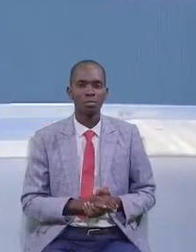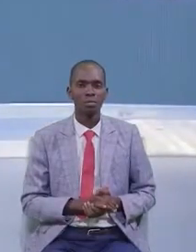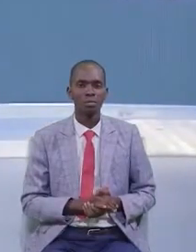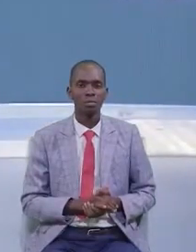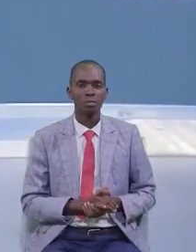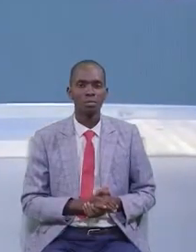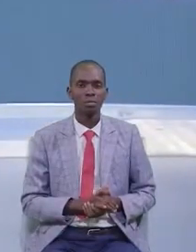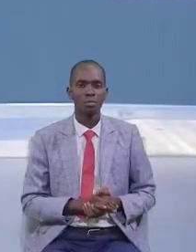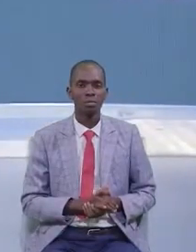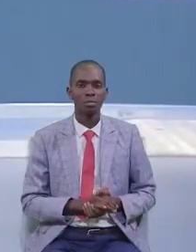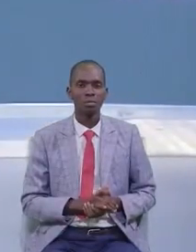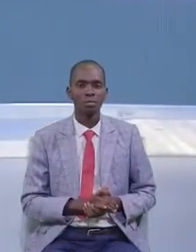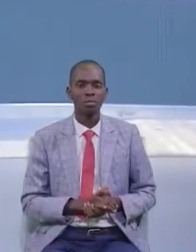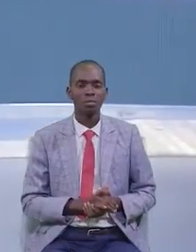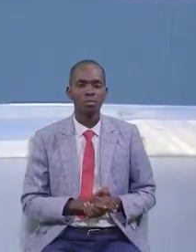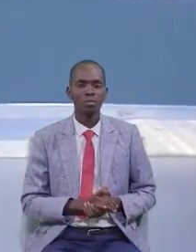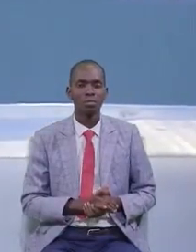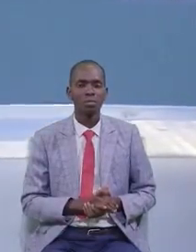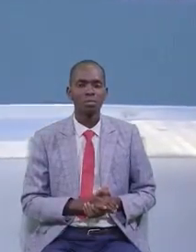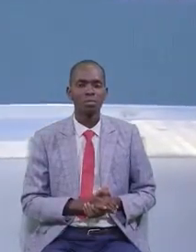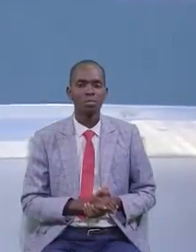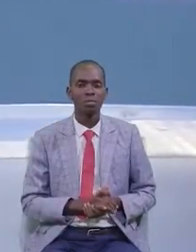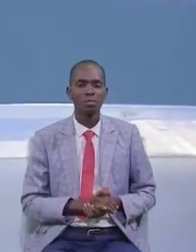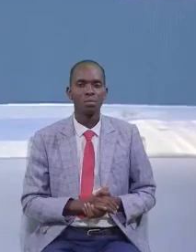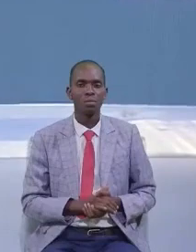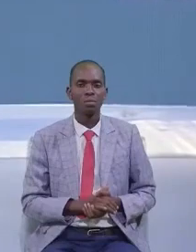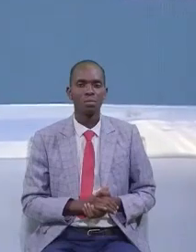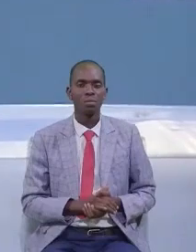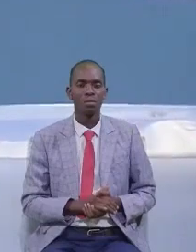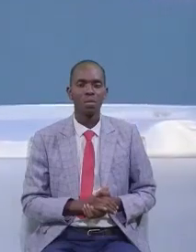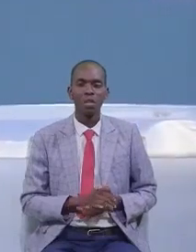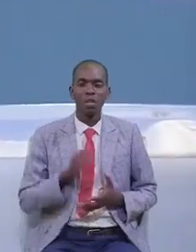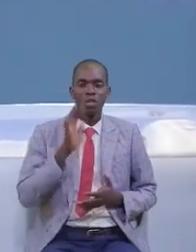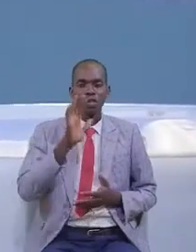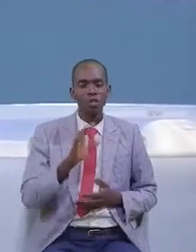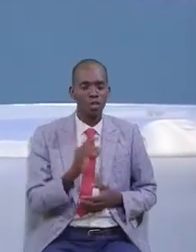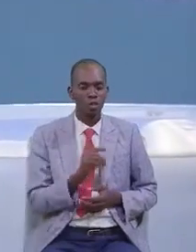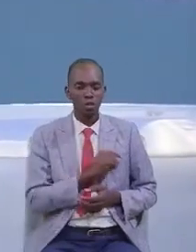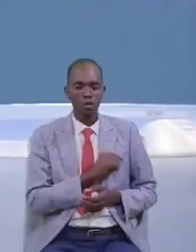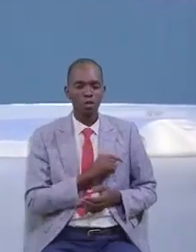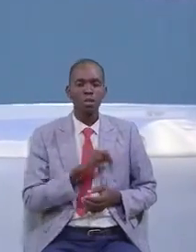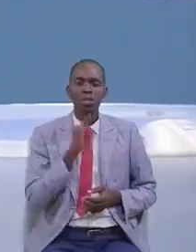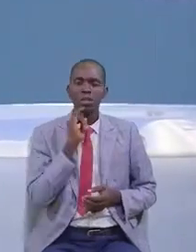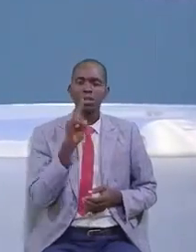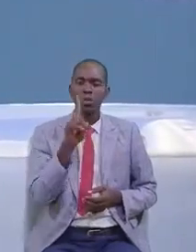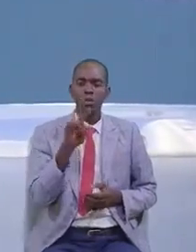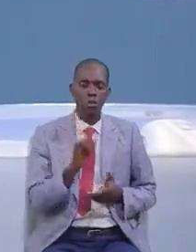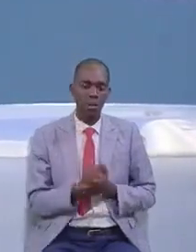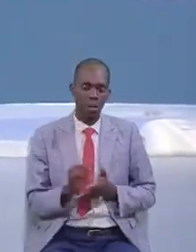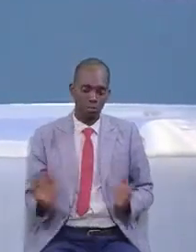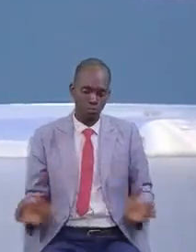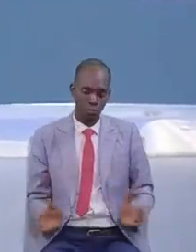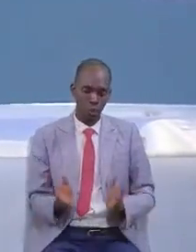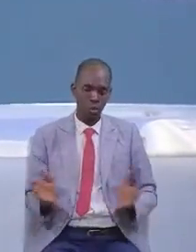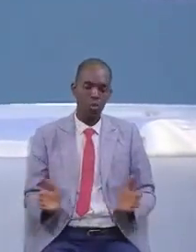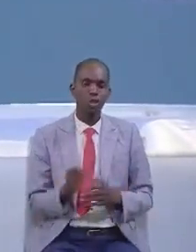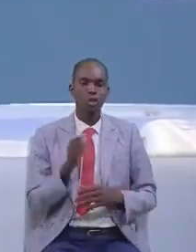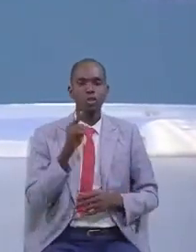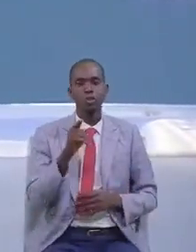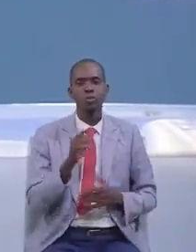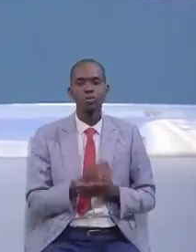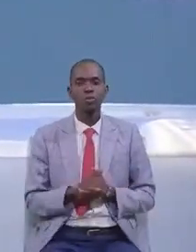ఉండు, ఇవన్నీ చెప్పేది మన అంతరంగంలో మన మనస్సాక్షి. Your conscience is the one that encourages you. మీ మనస్సాక్షి మిమ్మల్ని ప్రోత్సహిస్తూ